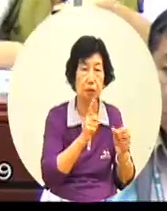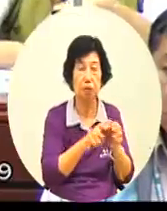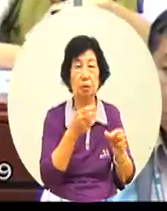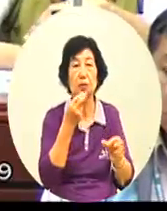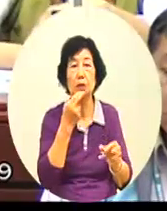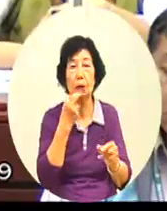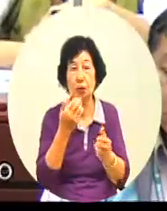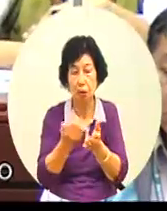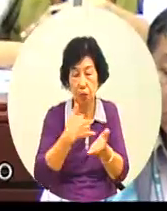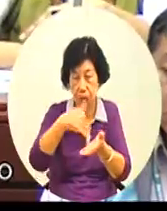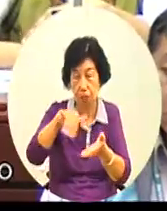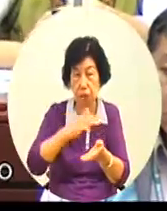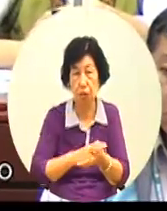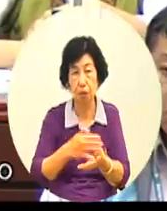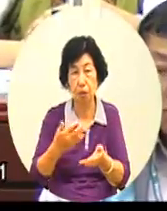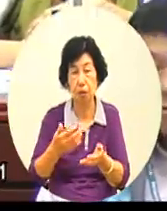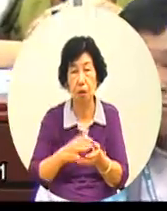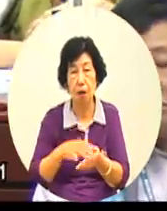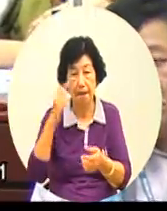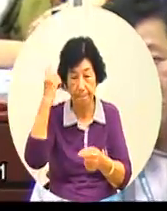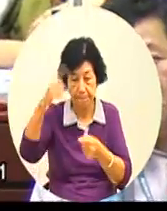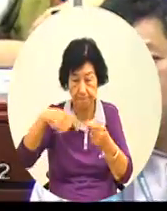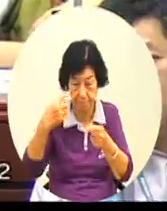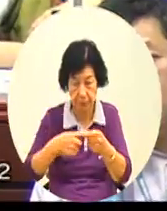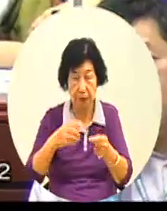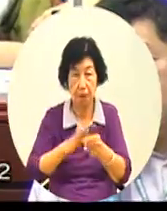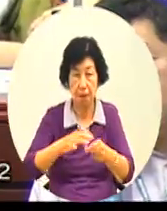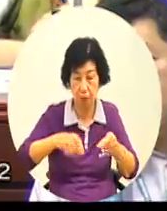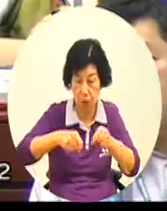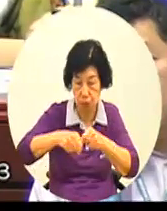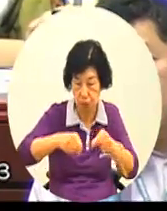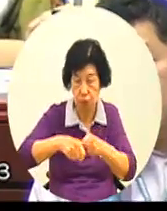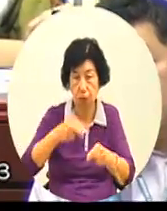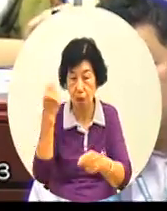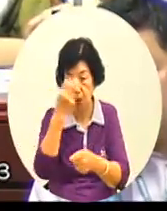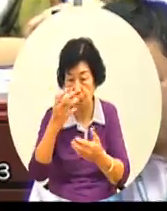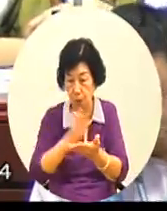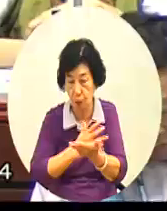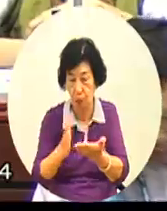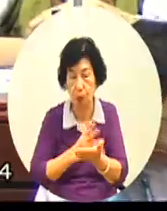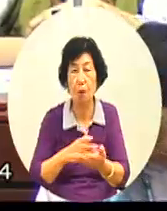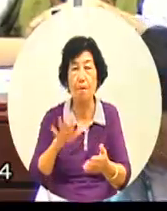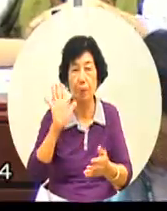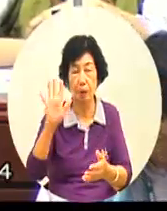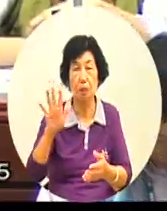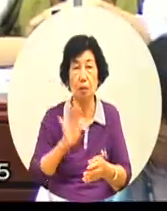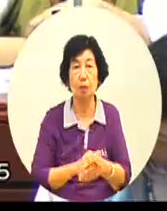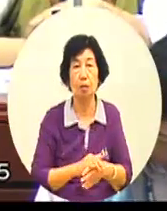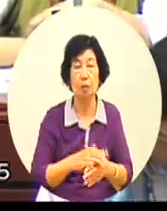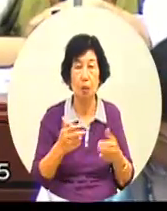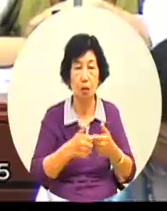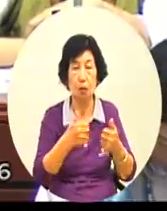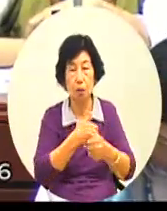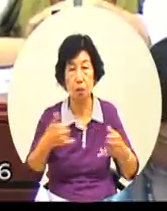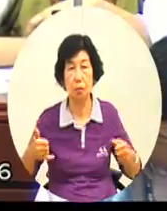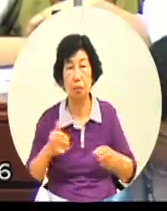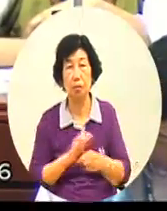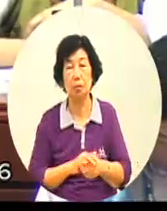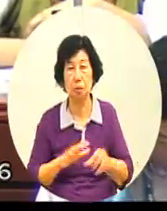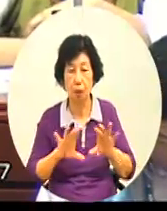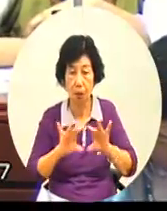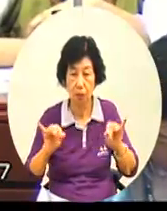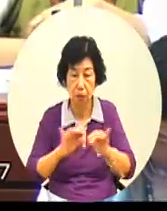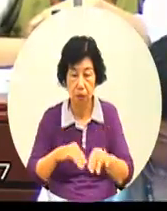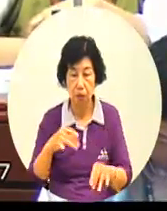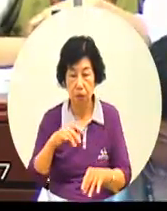个规划，规划跟评估。我想也给议员做一个了解。那议员本身关心的土地重设部分，我